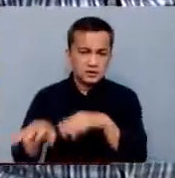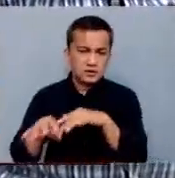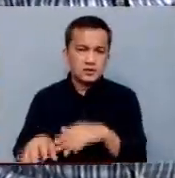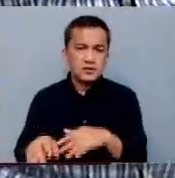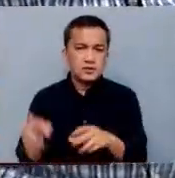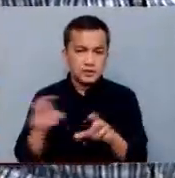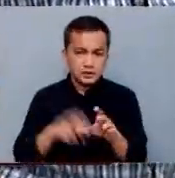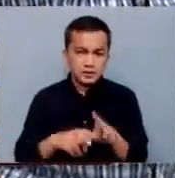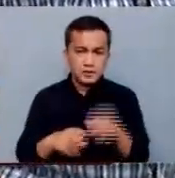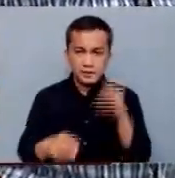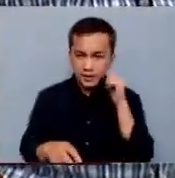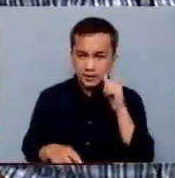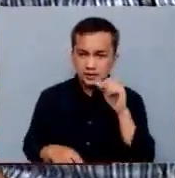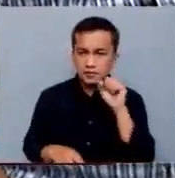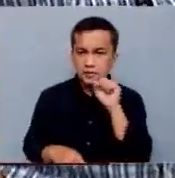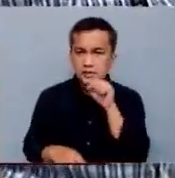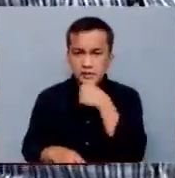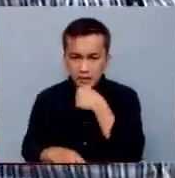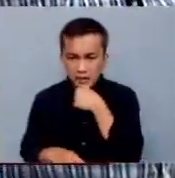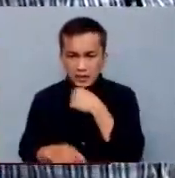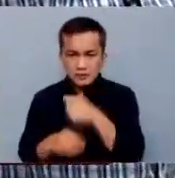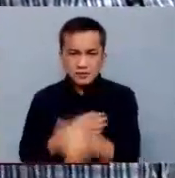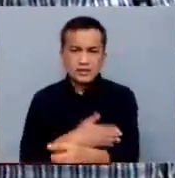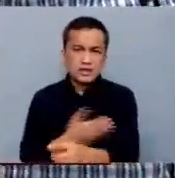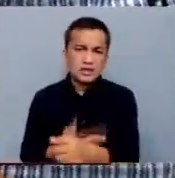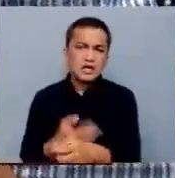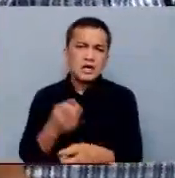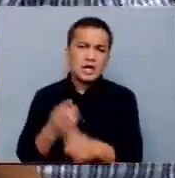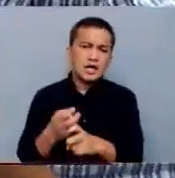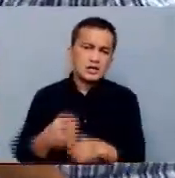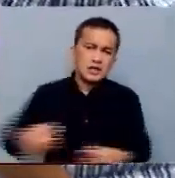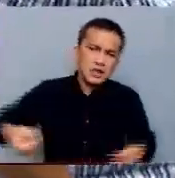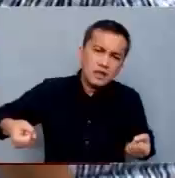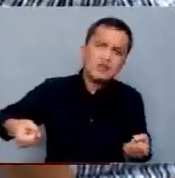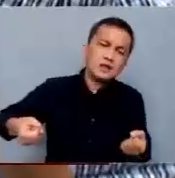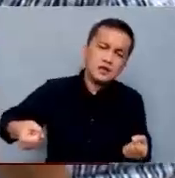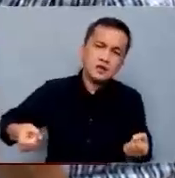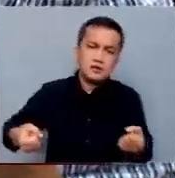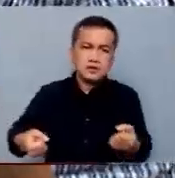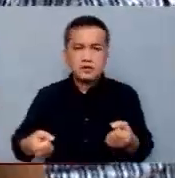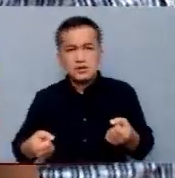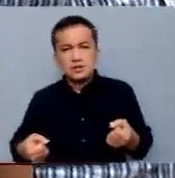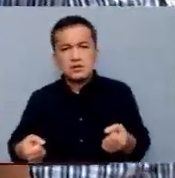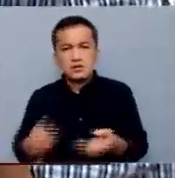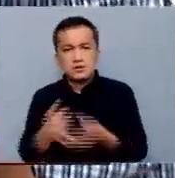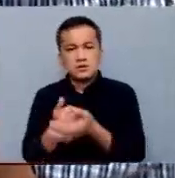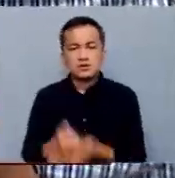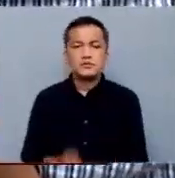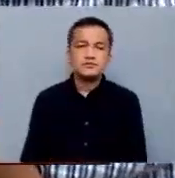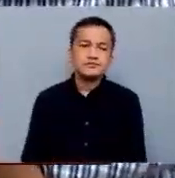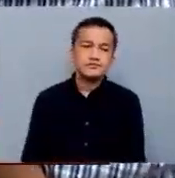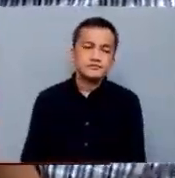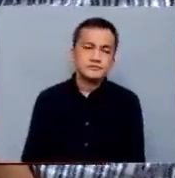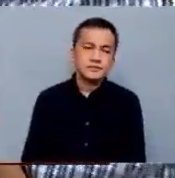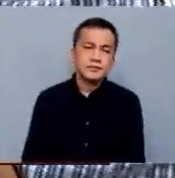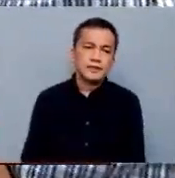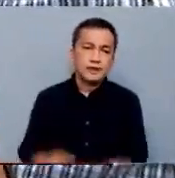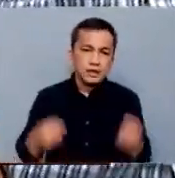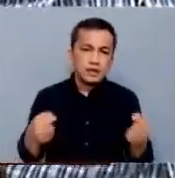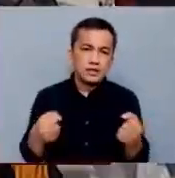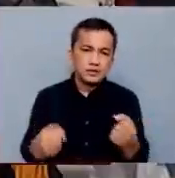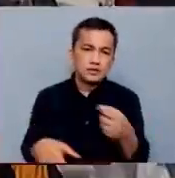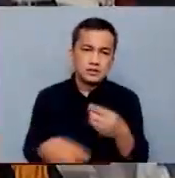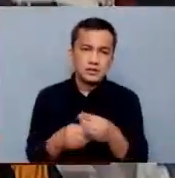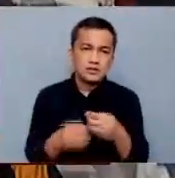anak, hirap na hirap buhatin yung bagahe. Tulungan nyo yun kasi habang hirap na yung bagahe, nakakadagdag sa delay